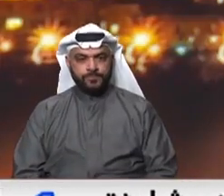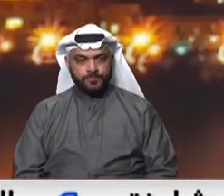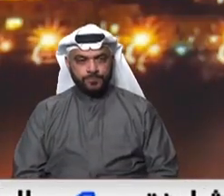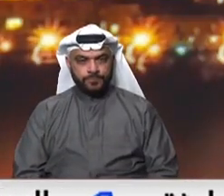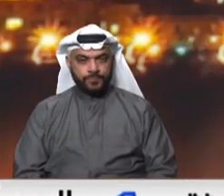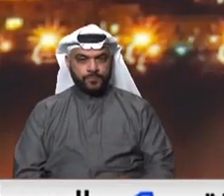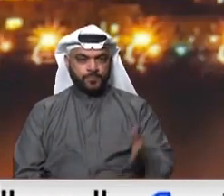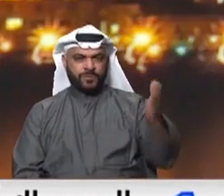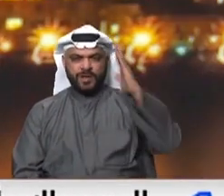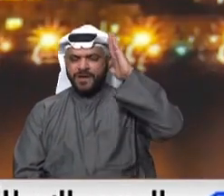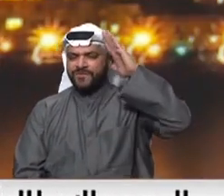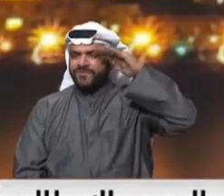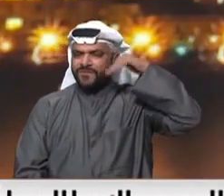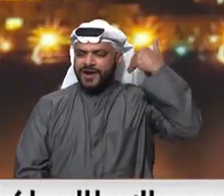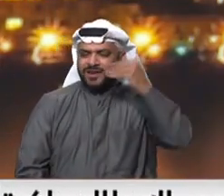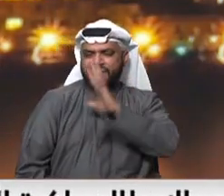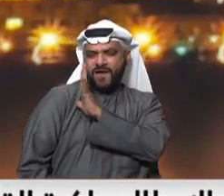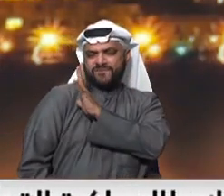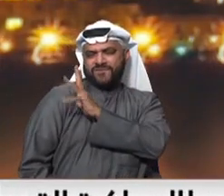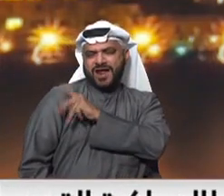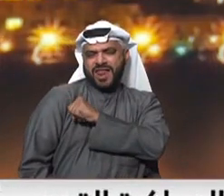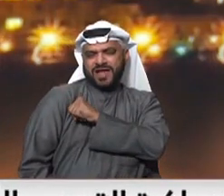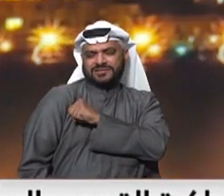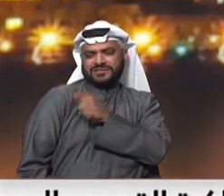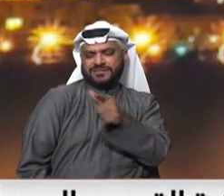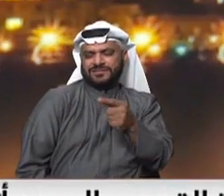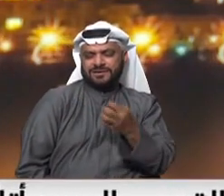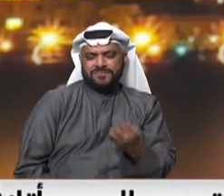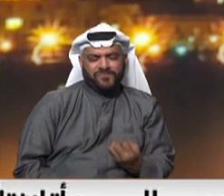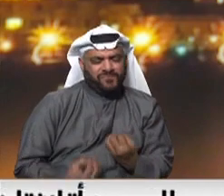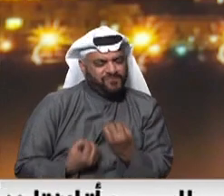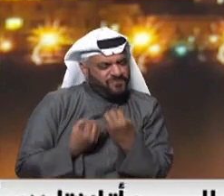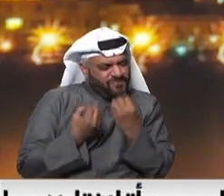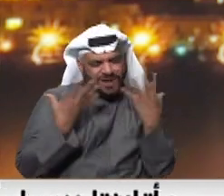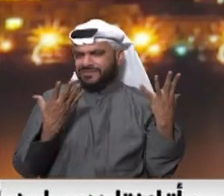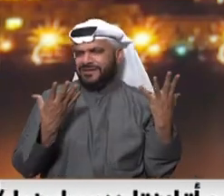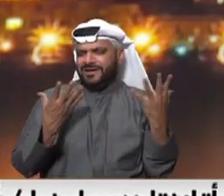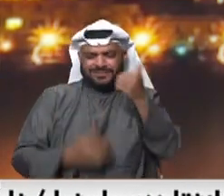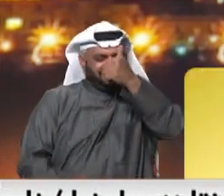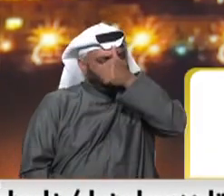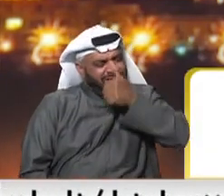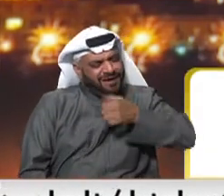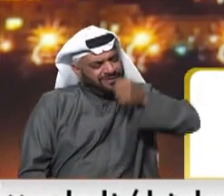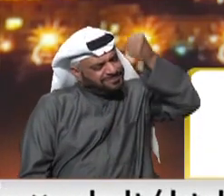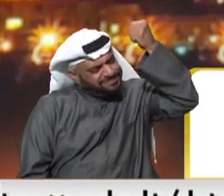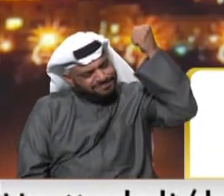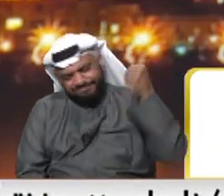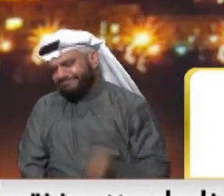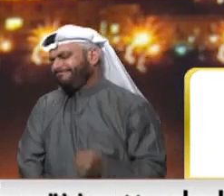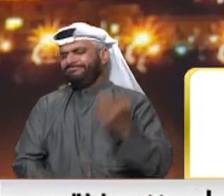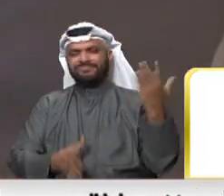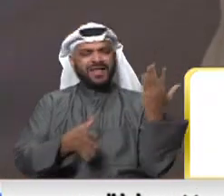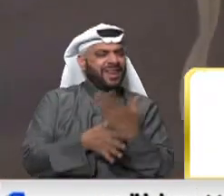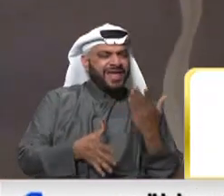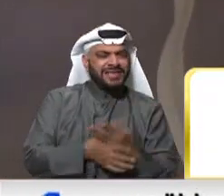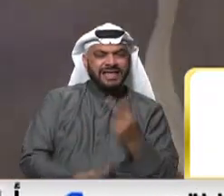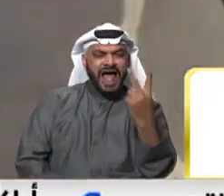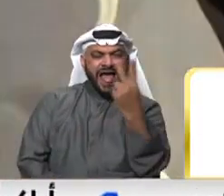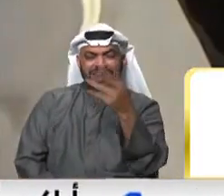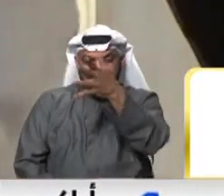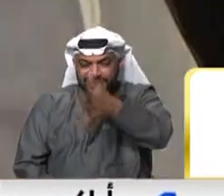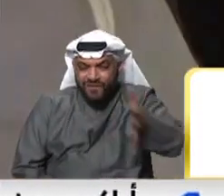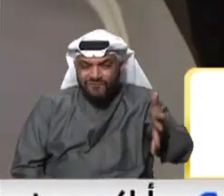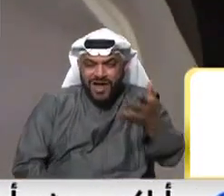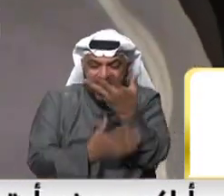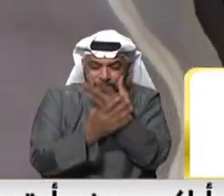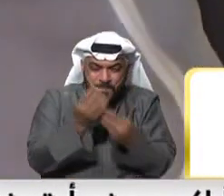فجعت سيدة فلسطينية في غزة برضيعيها اللذين قتلتهما طائرات الاحتلال في قصف جوي على مدينة